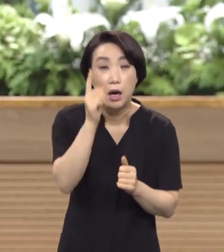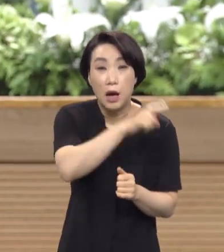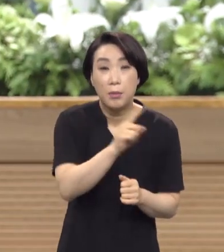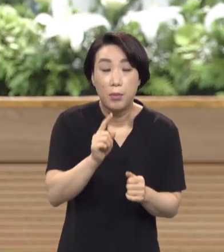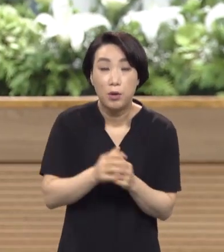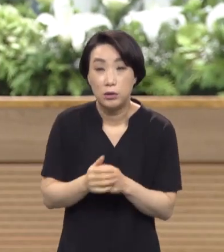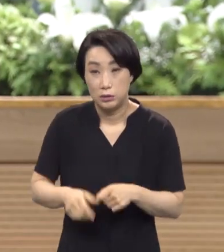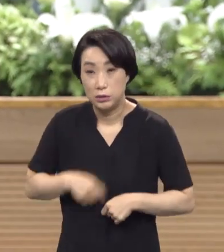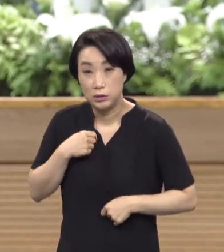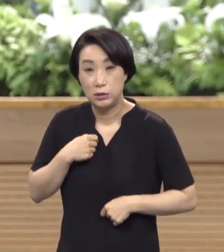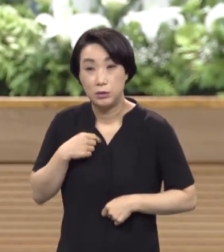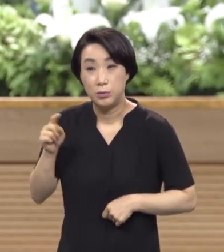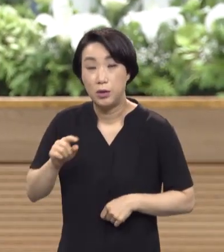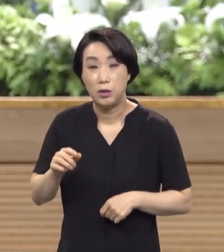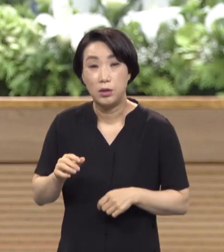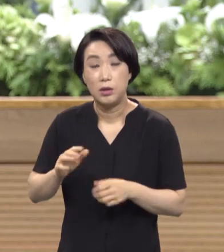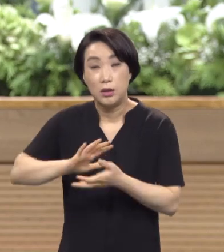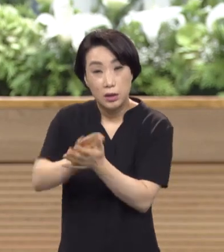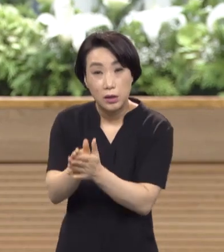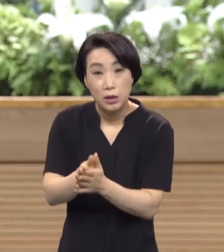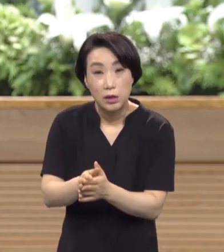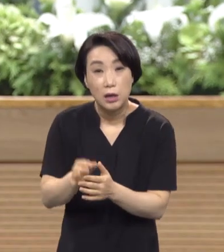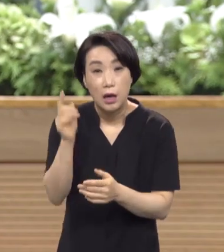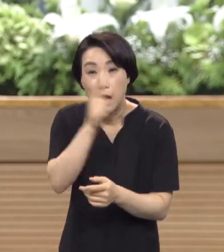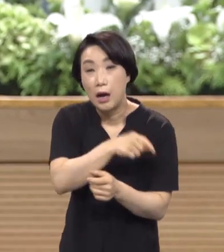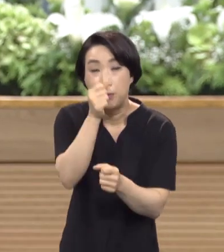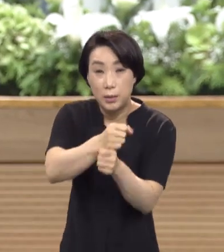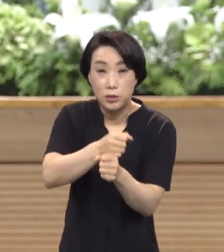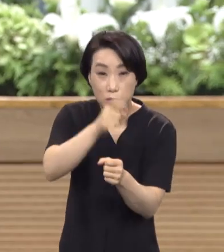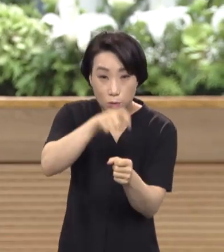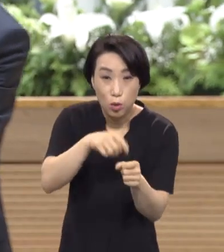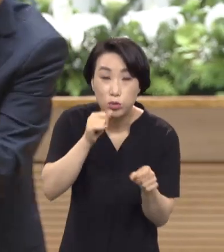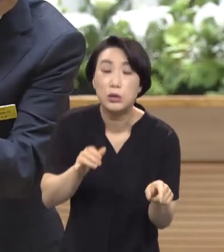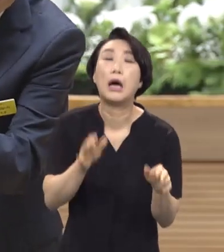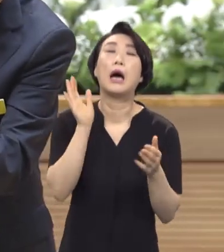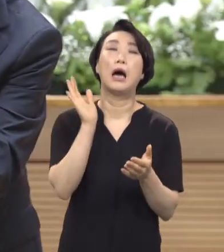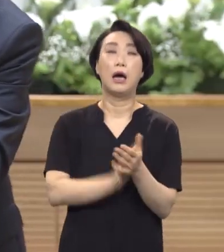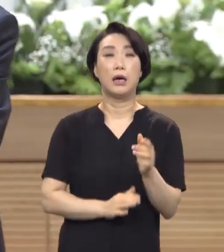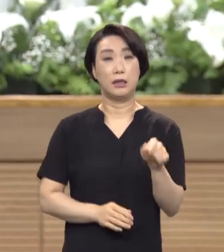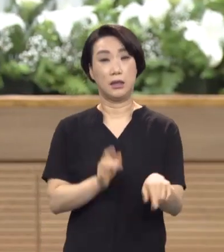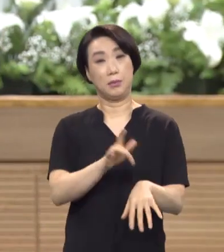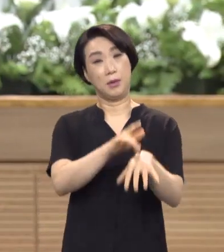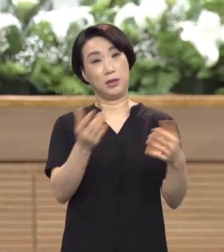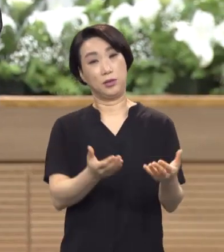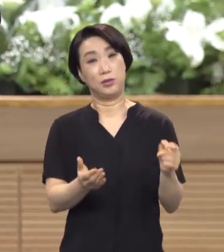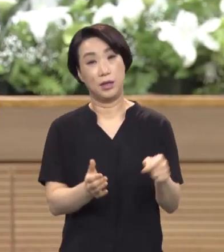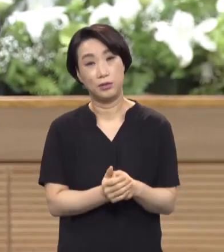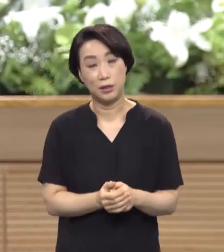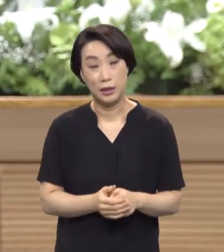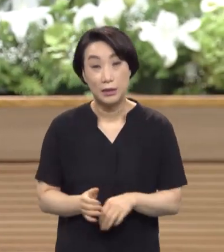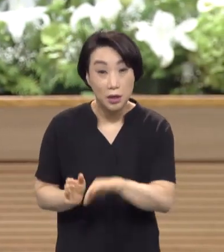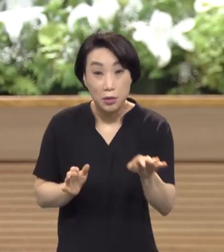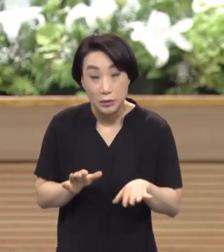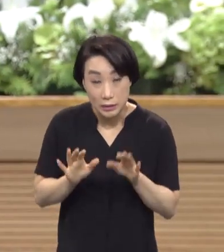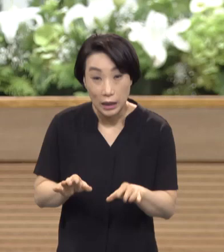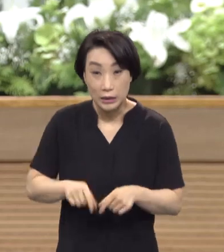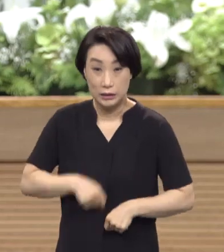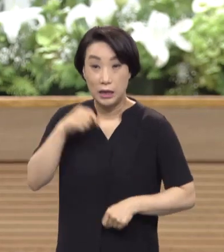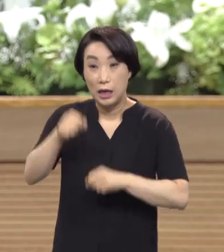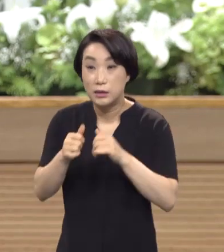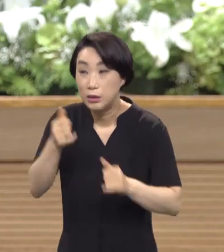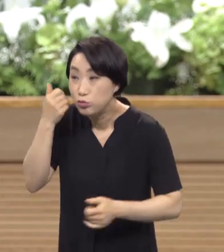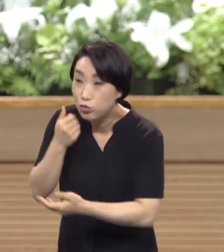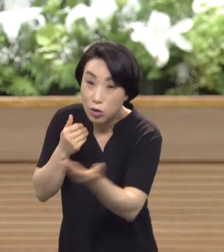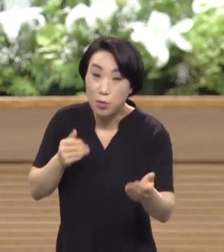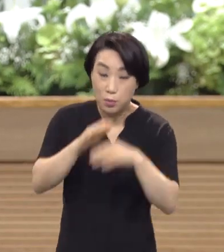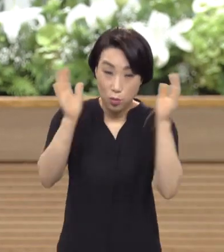도전해서 때려부셔서 같은 악을 만들려고 드는 게 이게 마귀 역사예요. 이게 의를 행하는 자는